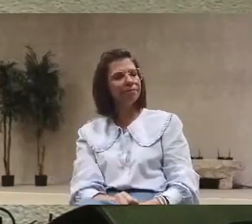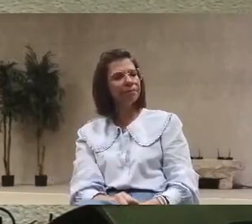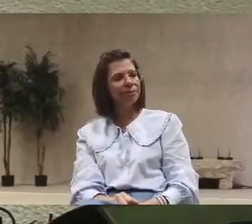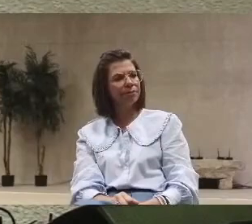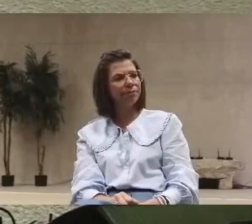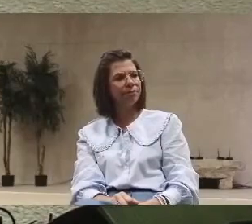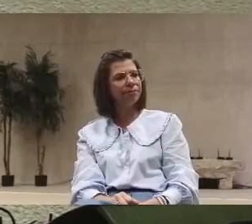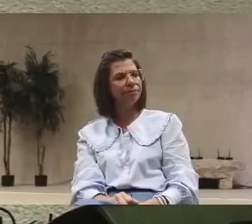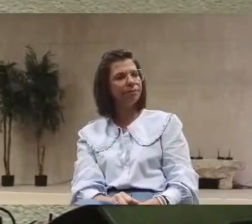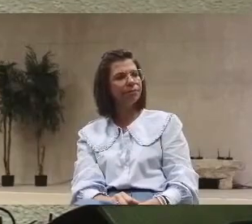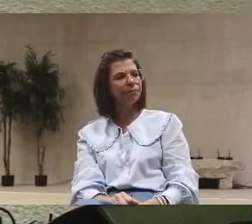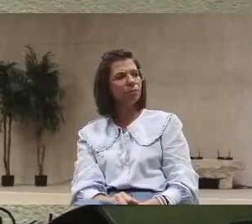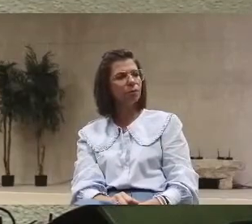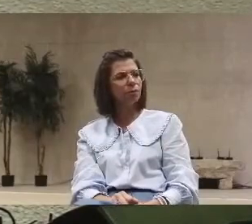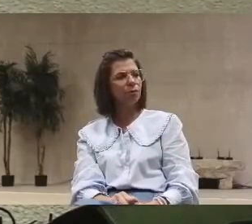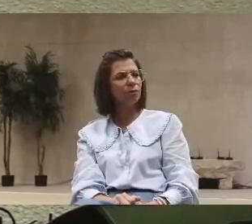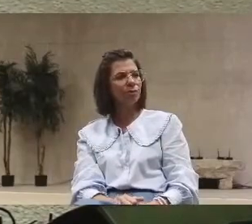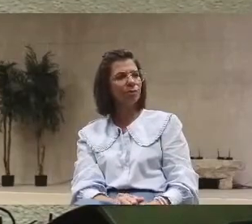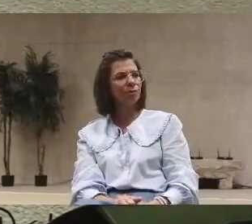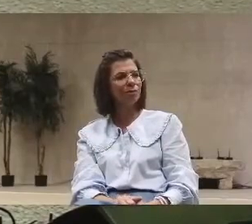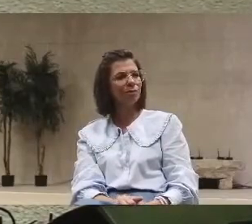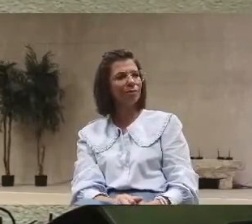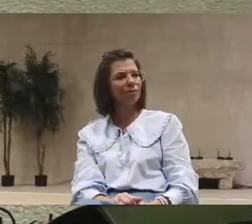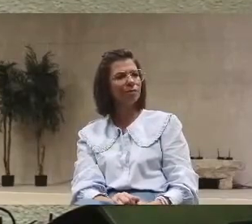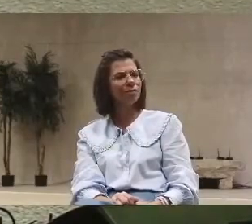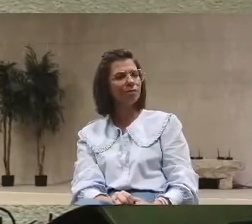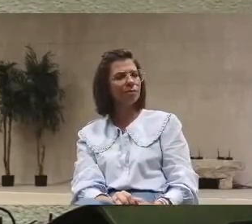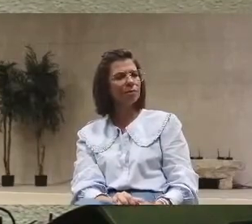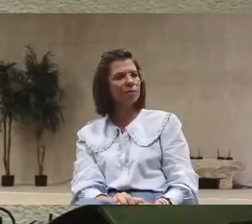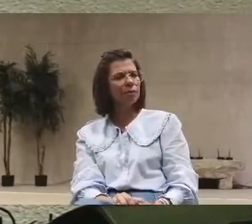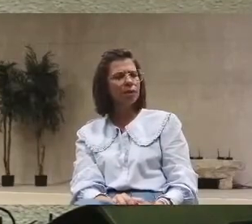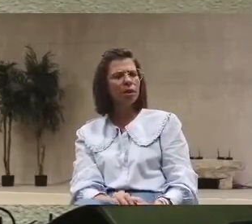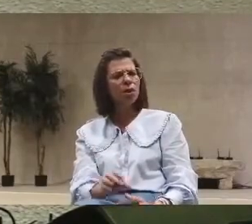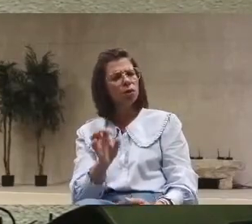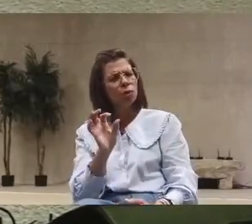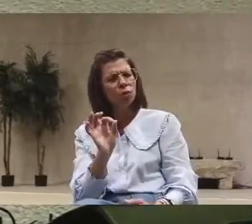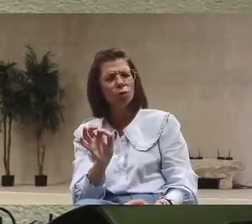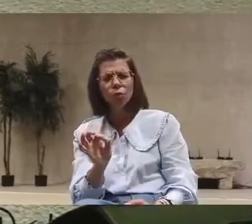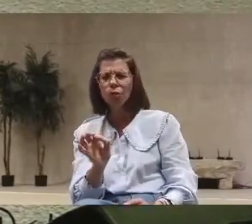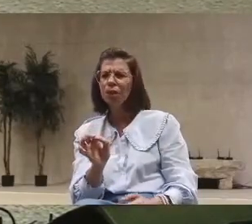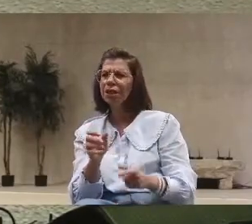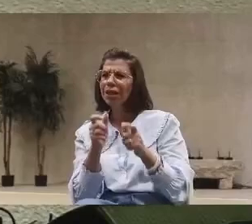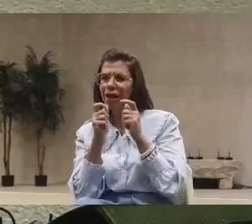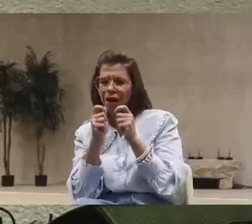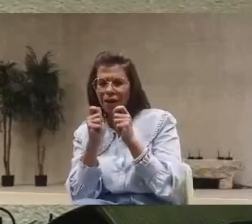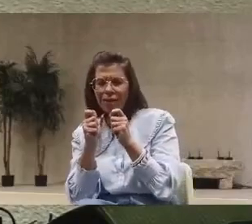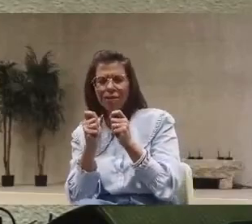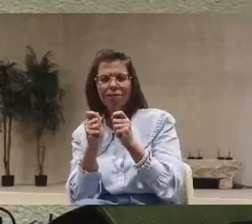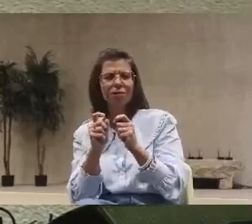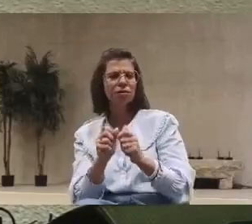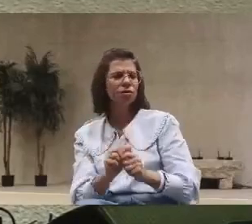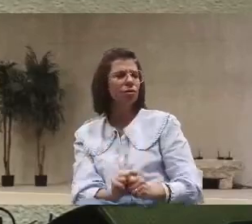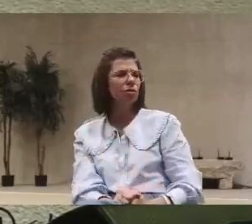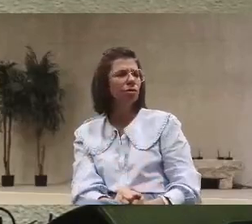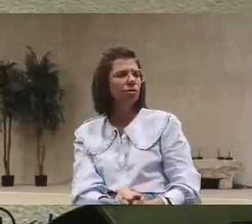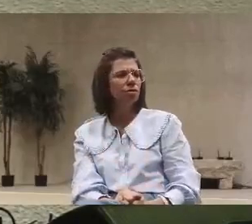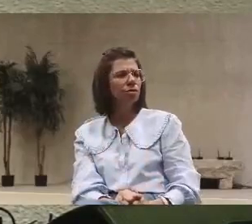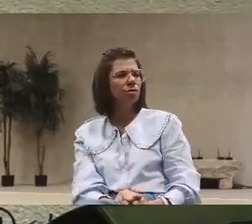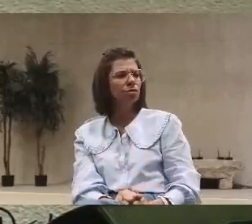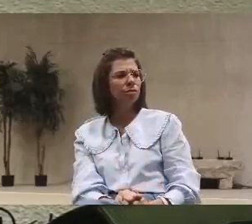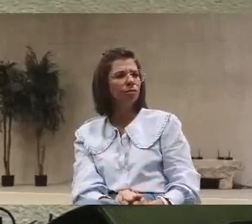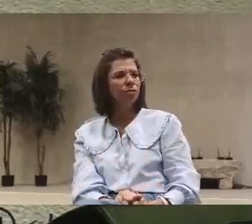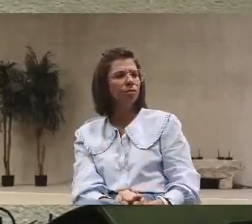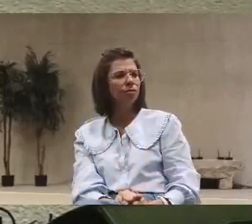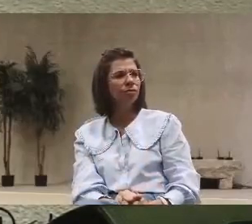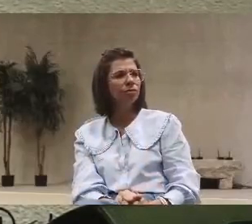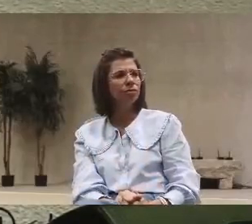il faut bien c'est sérieux ces choses là il faut que nous ayons du discernement